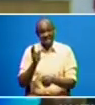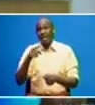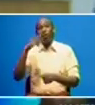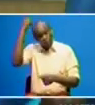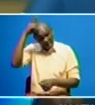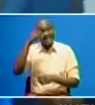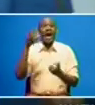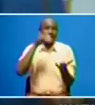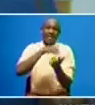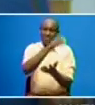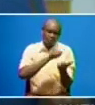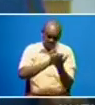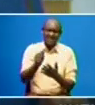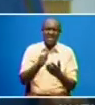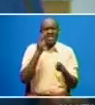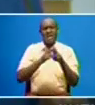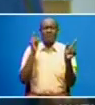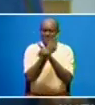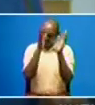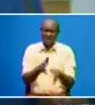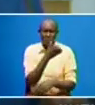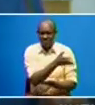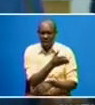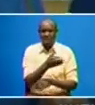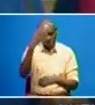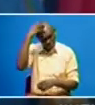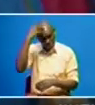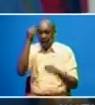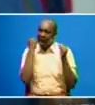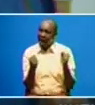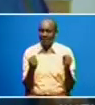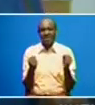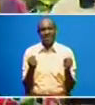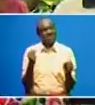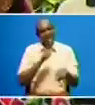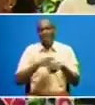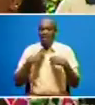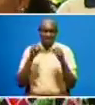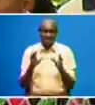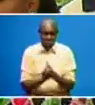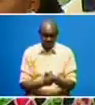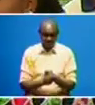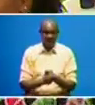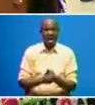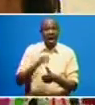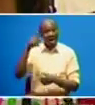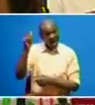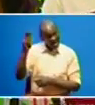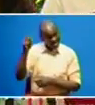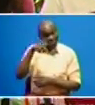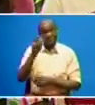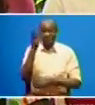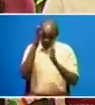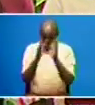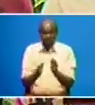kule kwa Halgurai kuweka jina mgombea mwenza mwingine wa Miguna na kuzileta tena, hakuna wakati. Karen amekuwa mgombea mwenzo wa pili